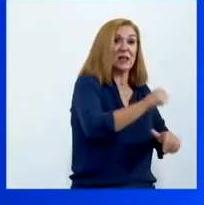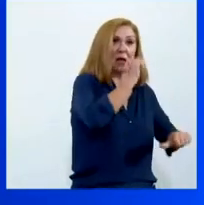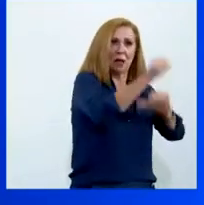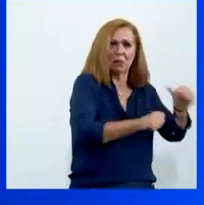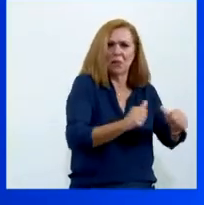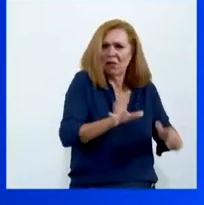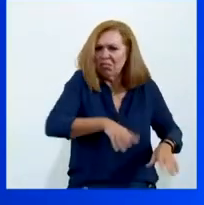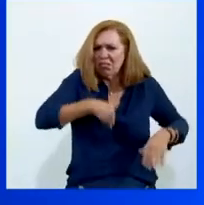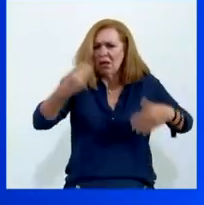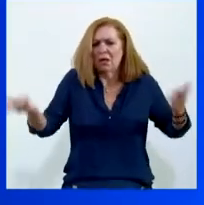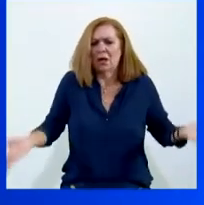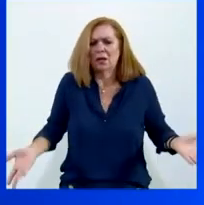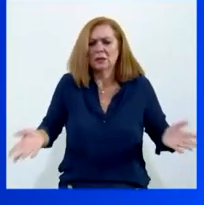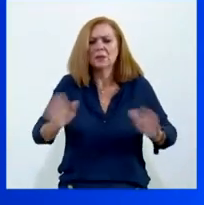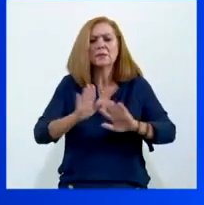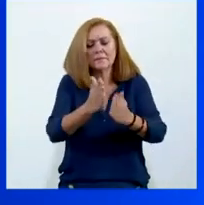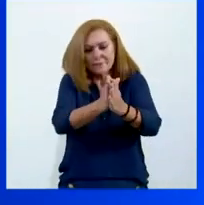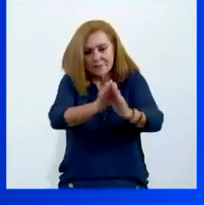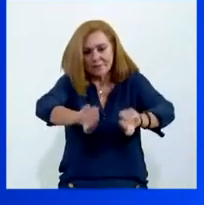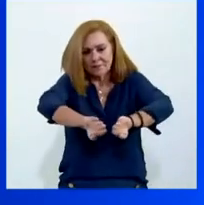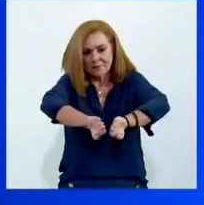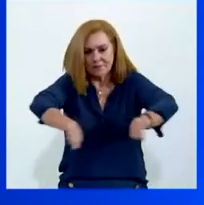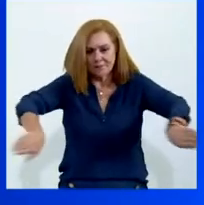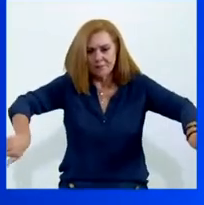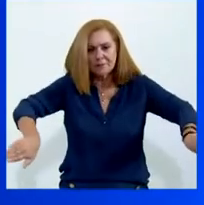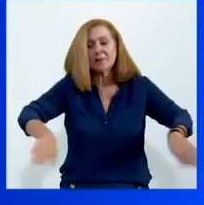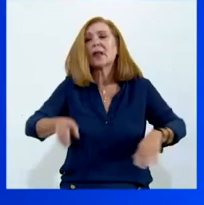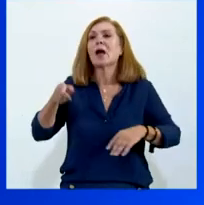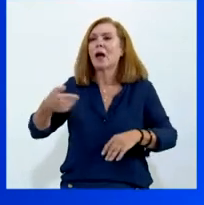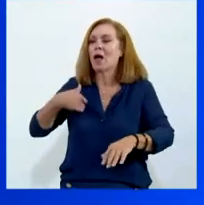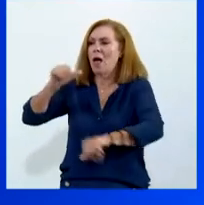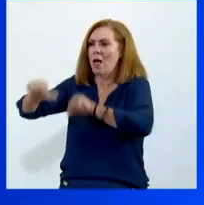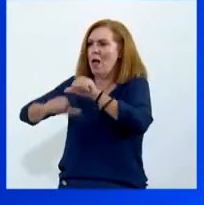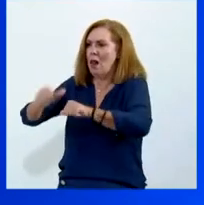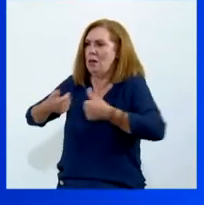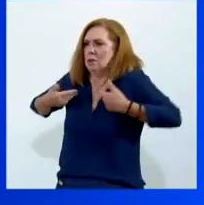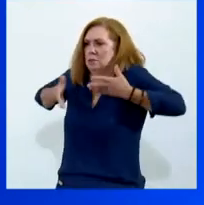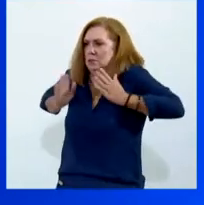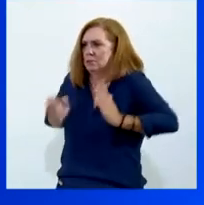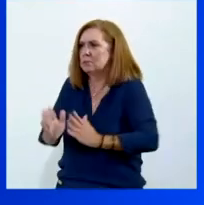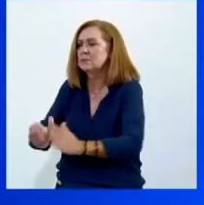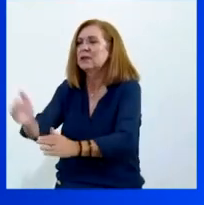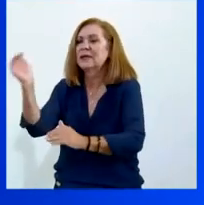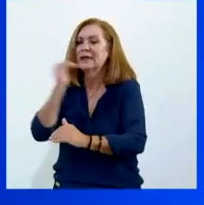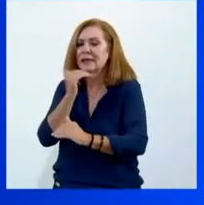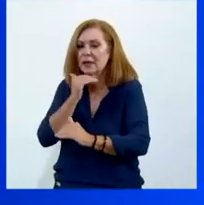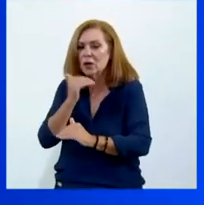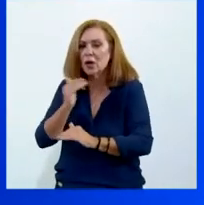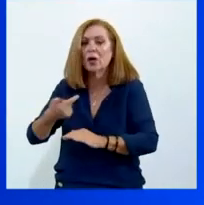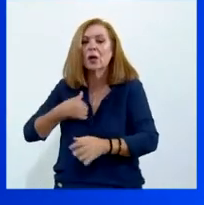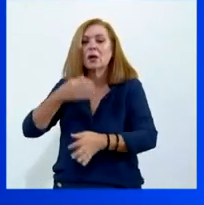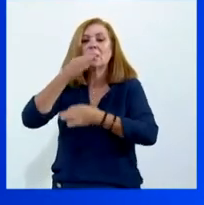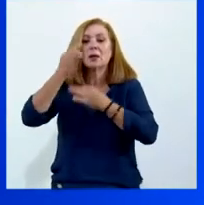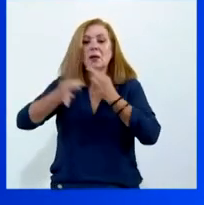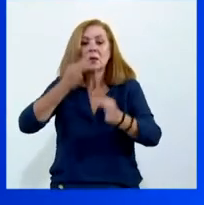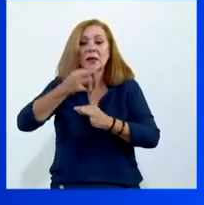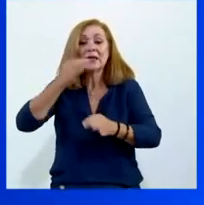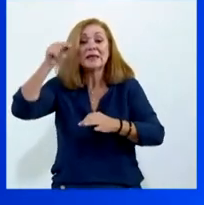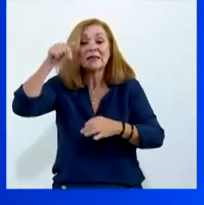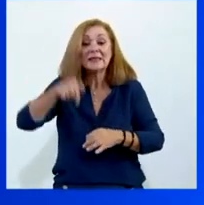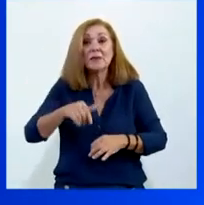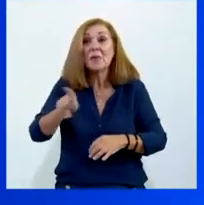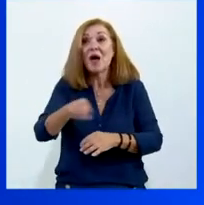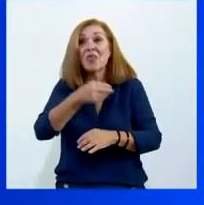δύο. Οι αλλαγές στο κράτος προχωρούν και θα προχωρήσουν με ταχύτατο ρυθμό. Δεν θέλω να τοποθετηθώ σήμερα για ένα θέμα το